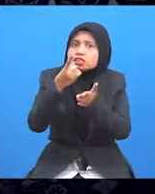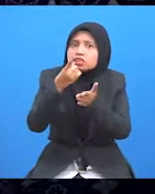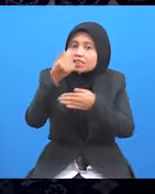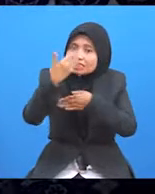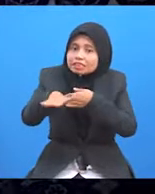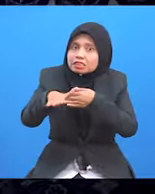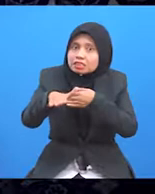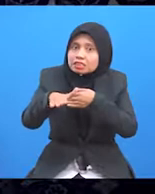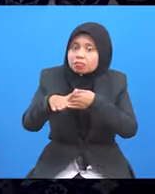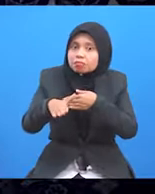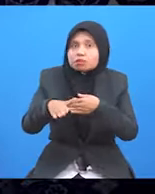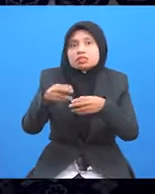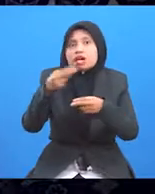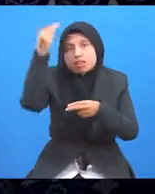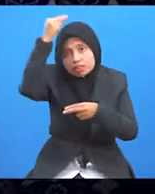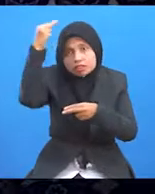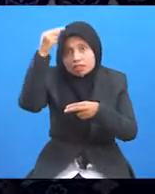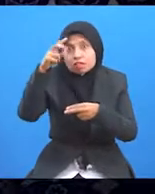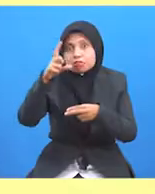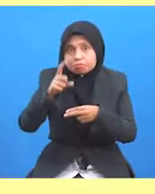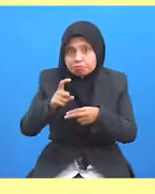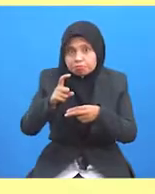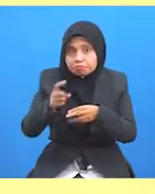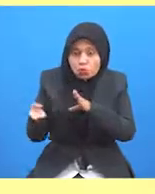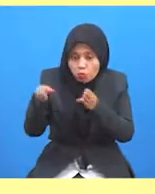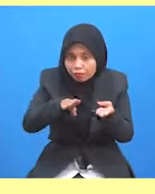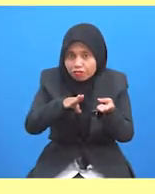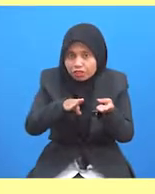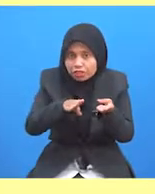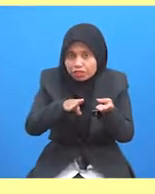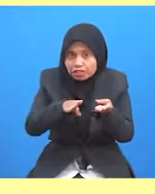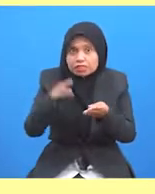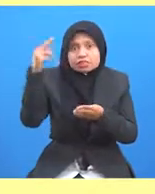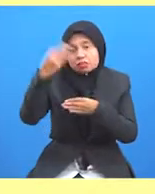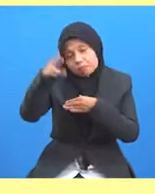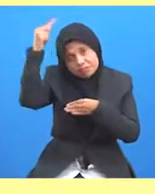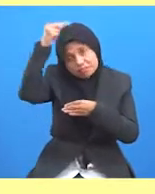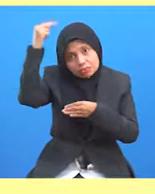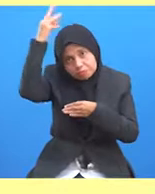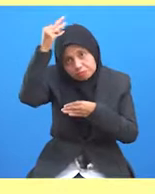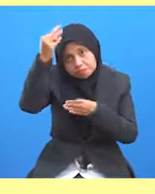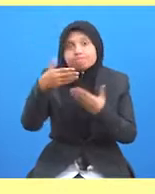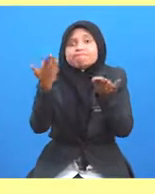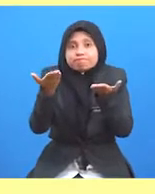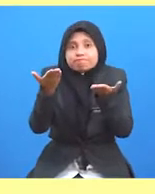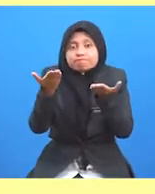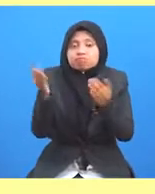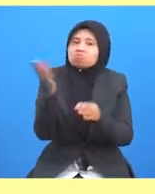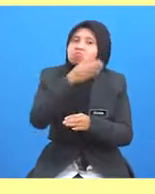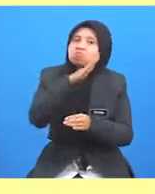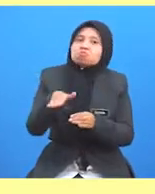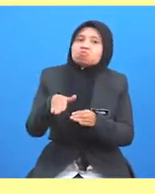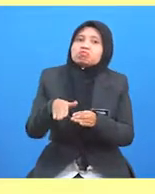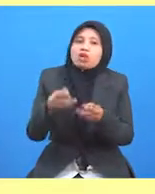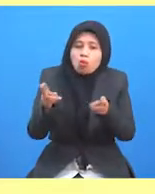Nabi Muhammad sallallahu alaihi wasallam? Tidak. Usaha dakwah telah diteruskan oleh